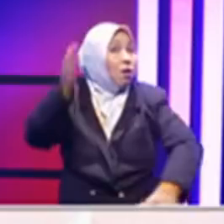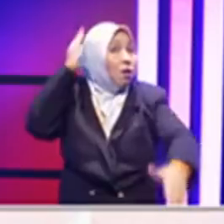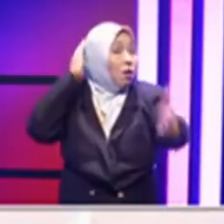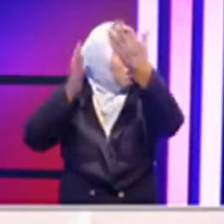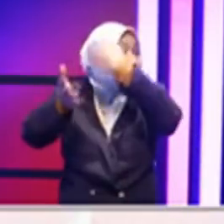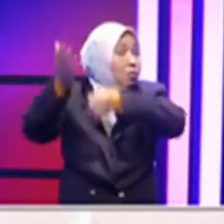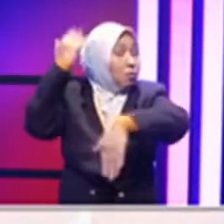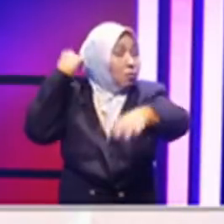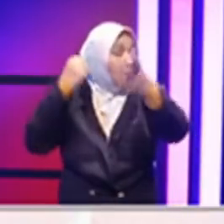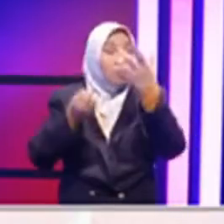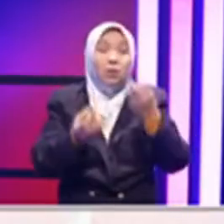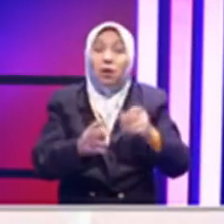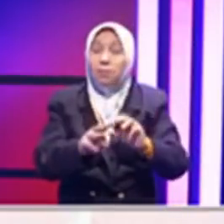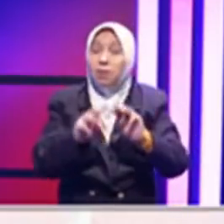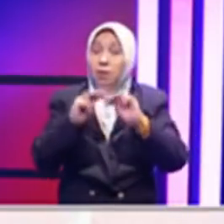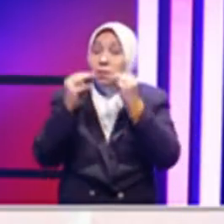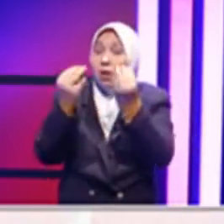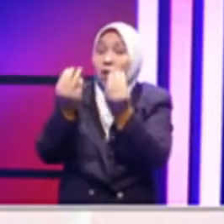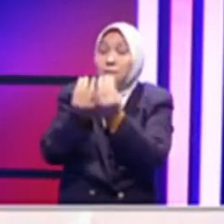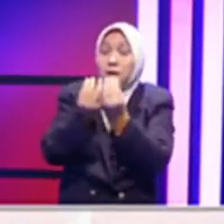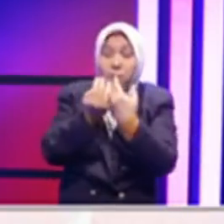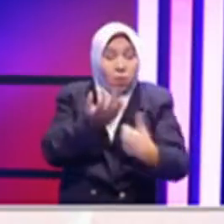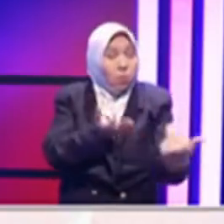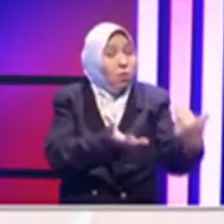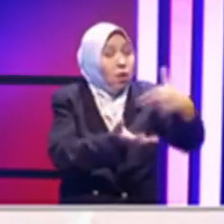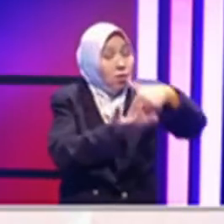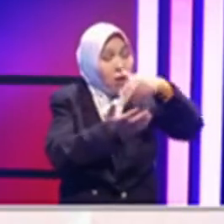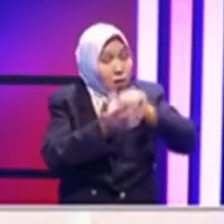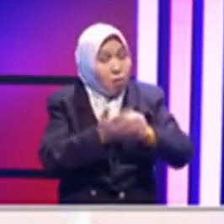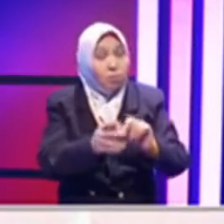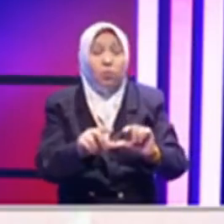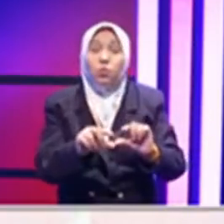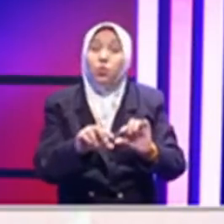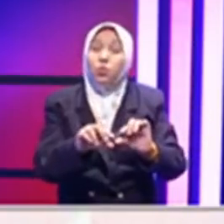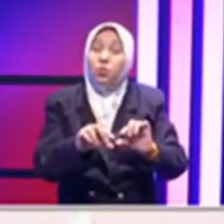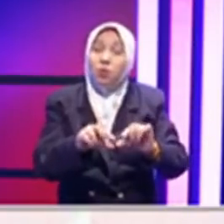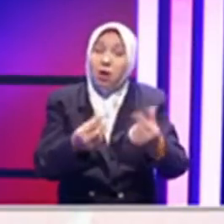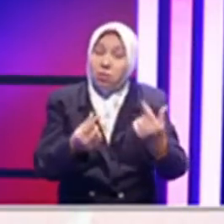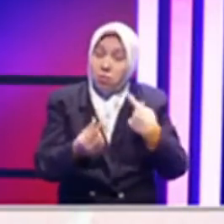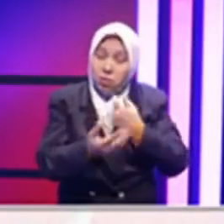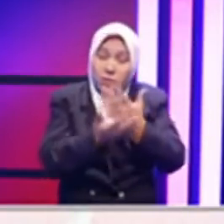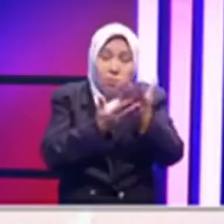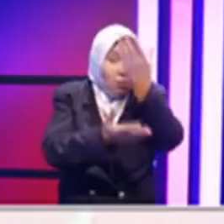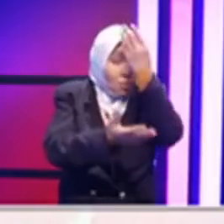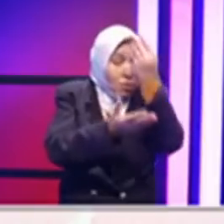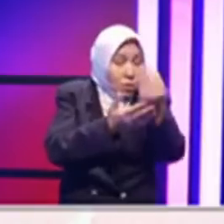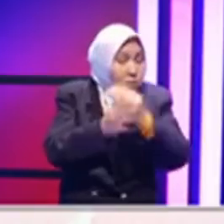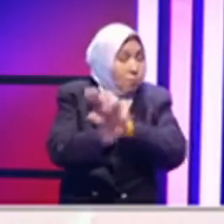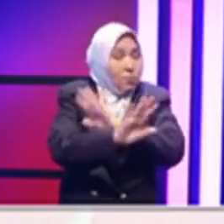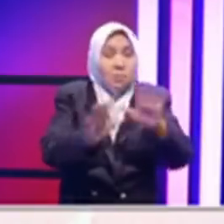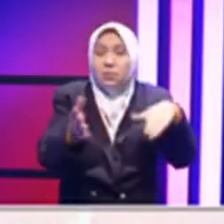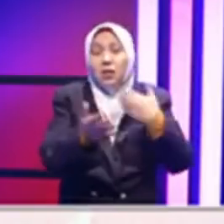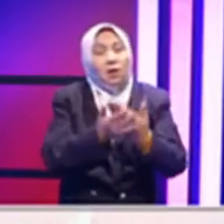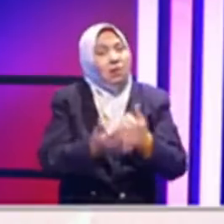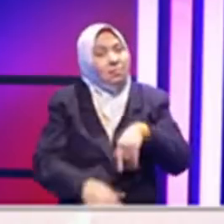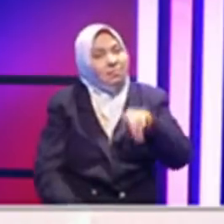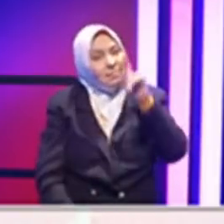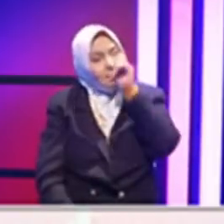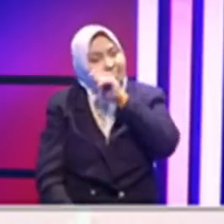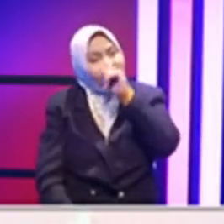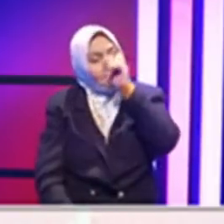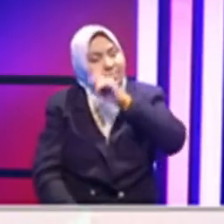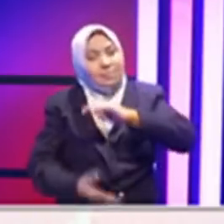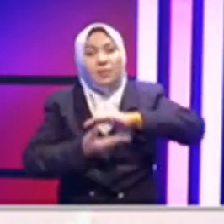ya, beberapa kaum yang diulang di dalam Al-Quran agar kita mengambil pelajaran, jangan sampai kita mendustakan